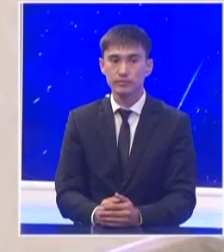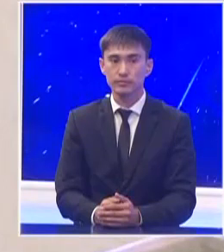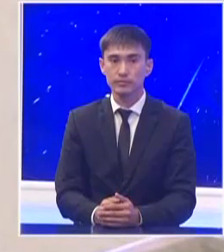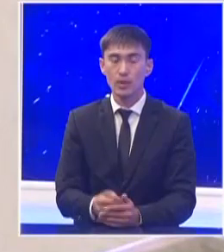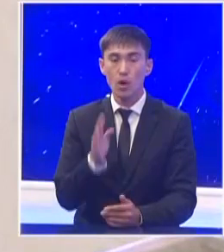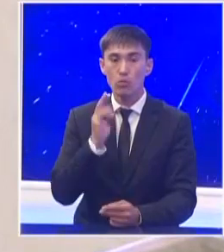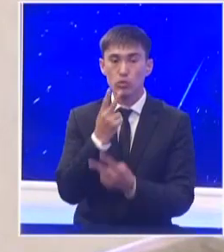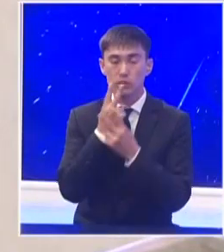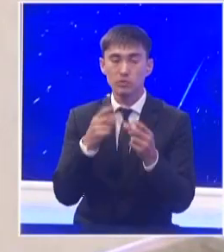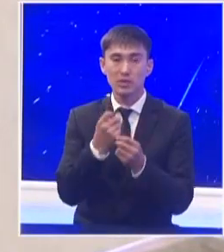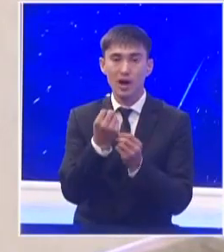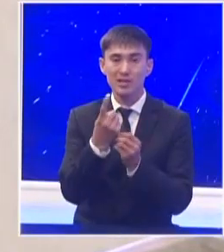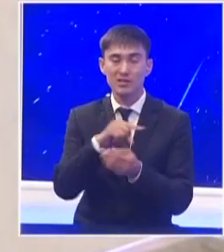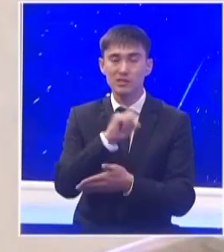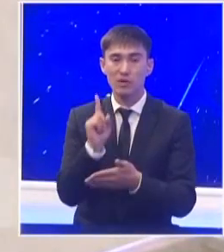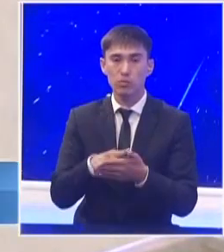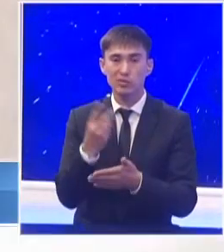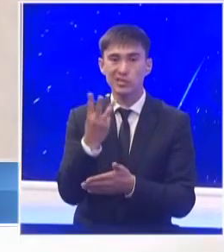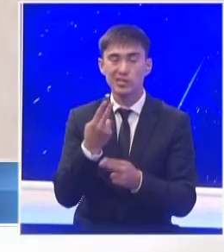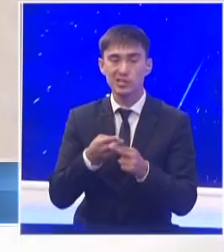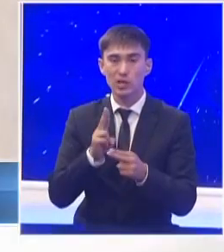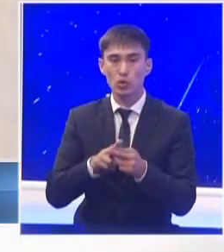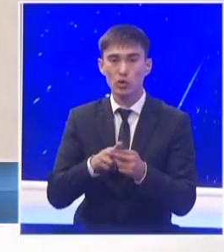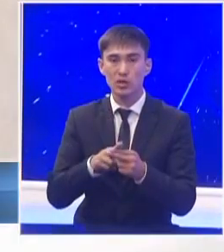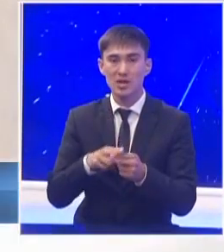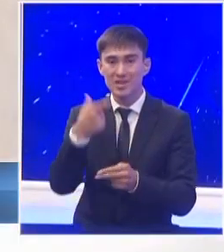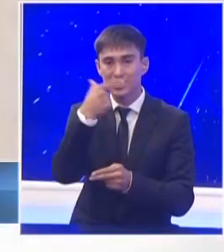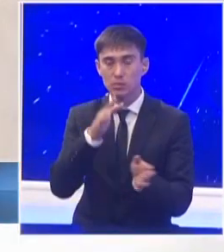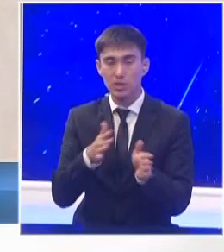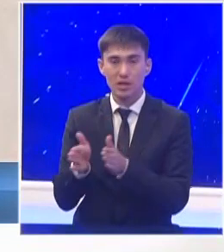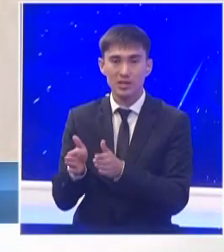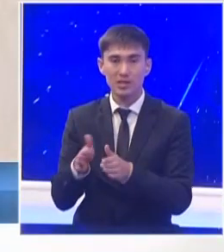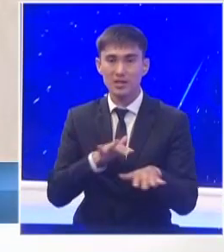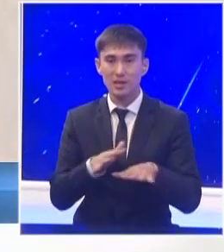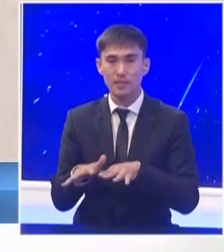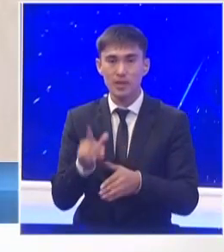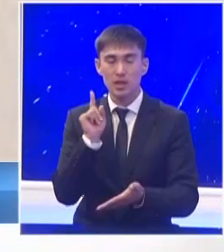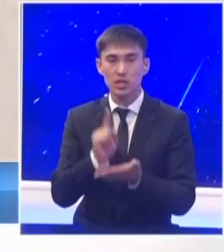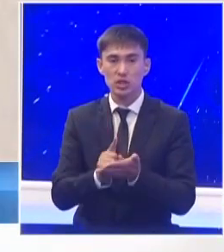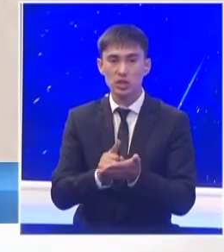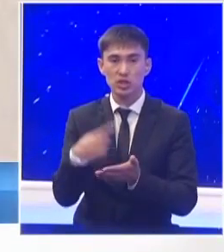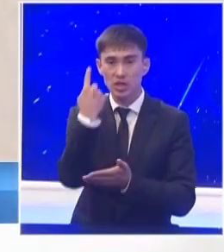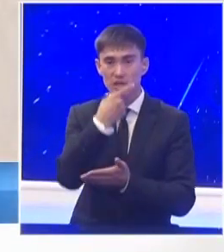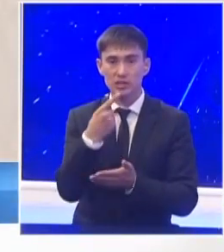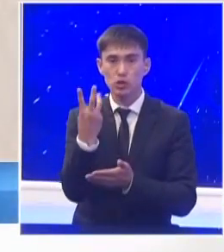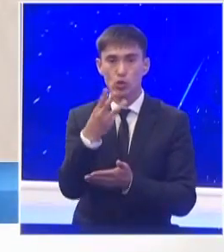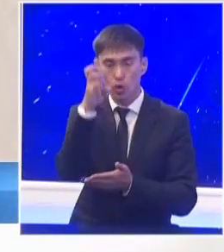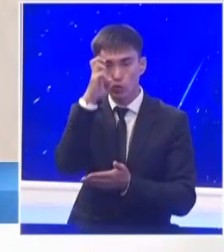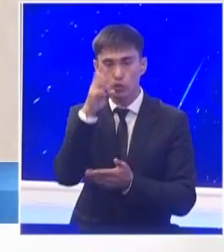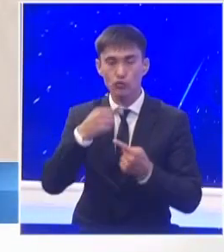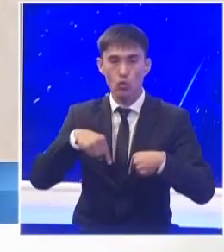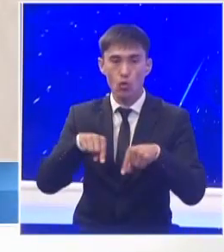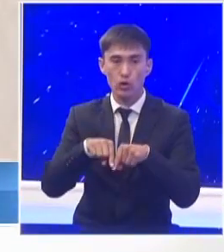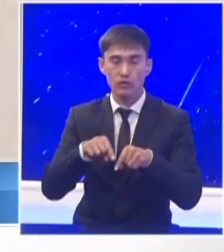Будем рассматривать 11 вопросов, 3 из которых дисциплинарные дела. Должностные лица с 3 государственных